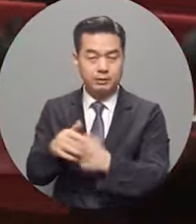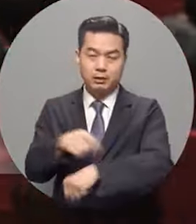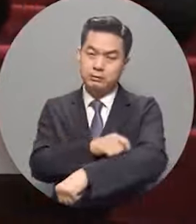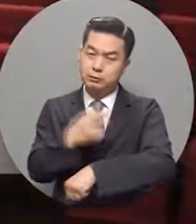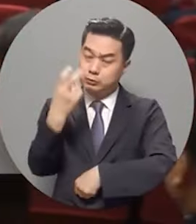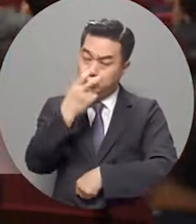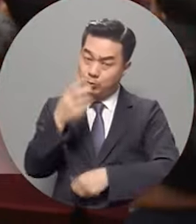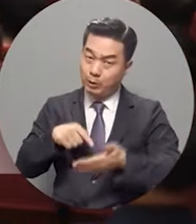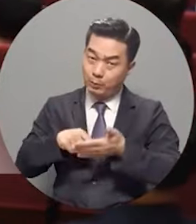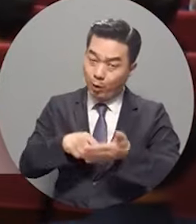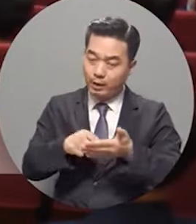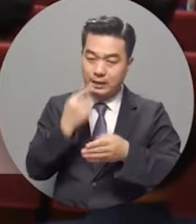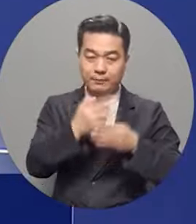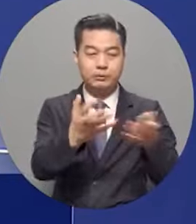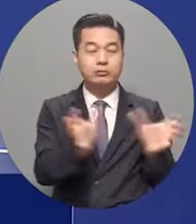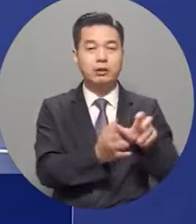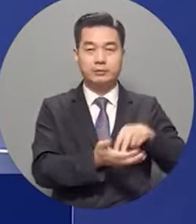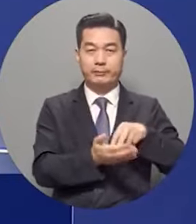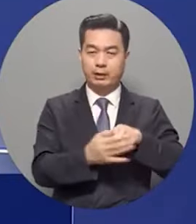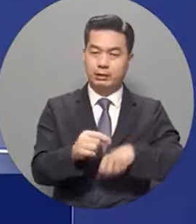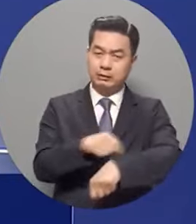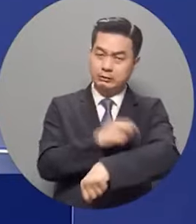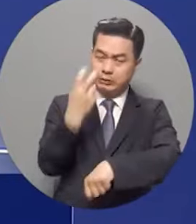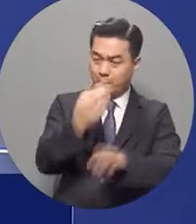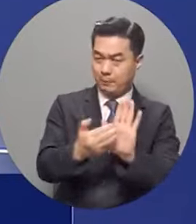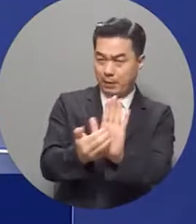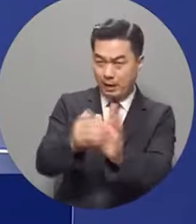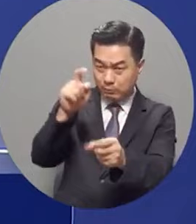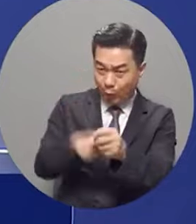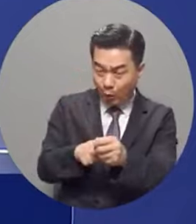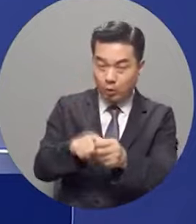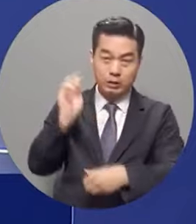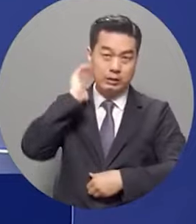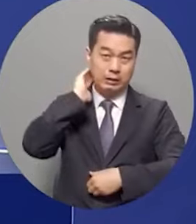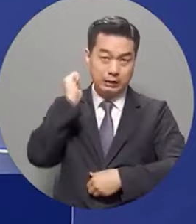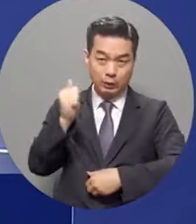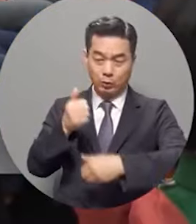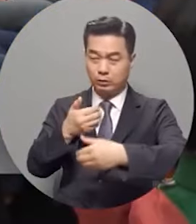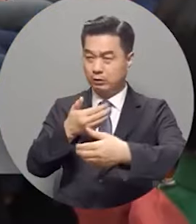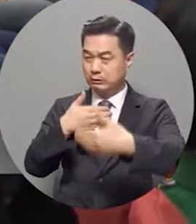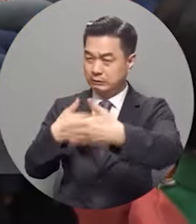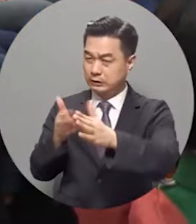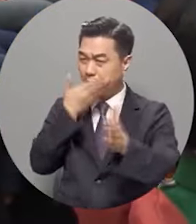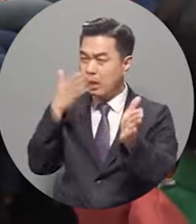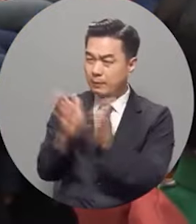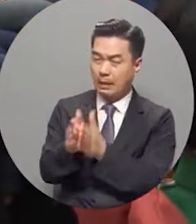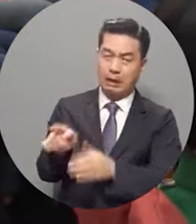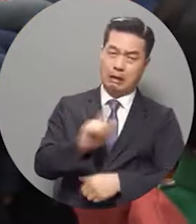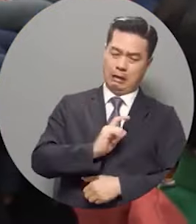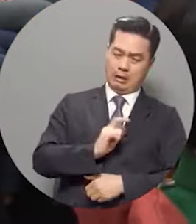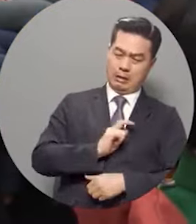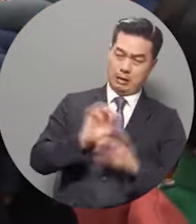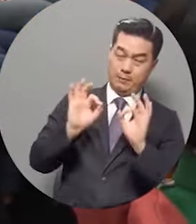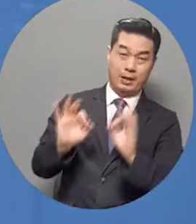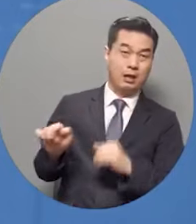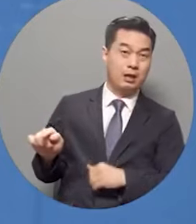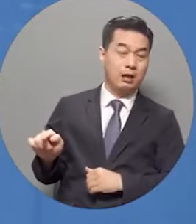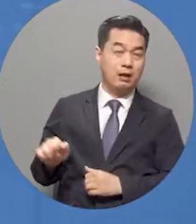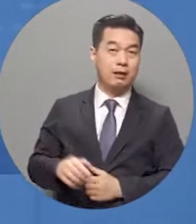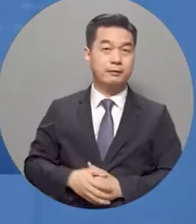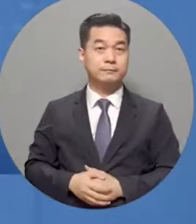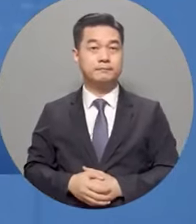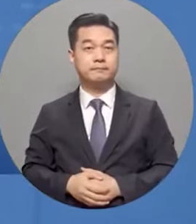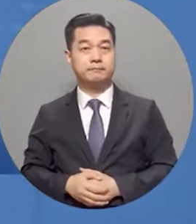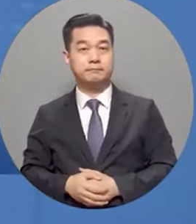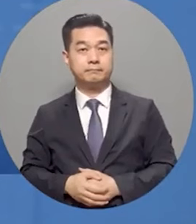추진해온 더불어민주당에선 특검을 막으려고 대통령실과 짜고 나선 게 아니겠냐는 의심부터 나왔습니다.